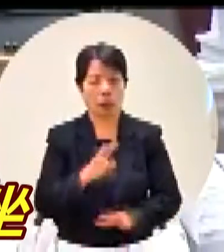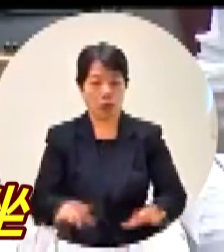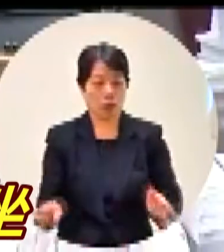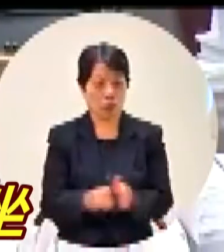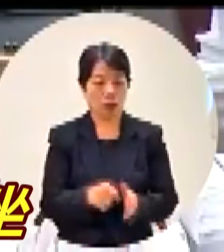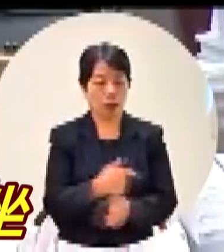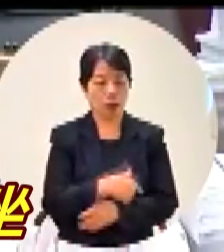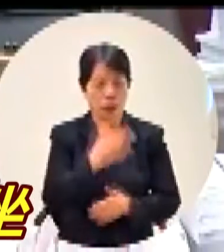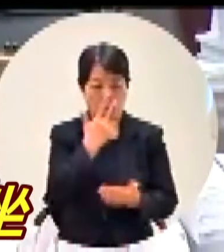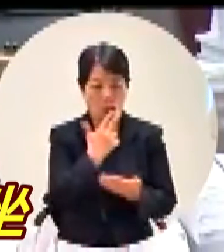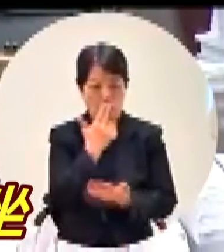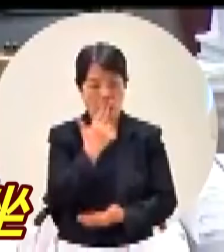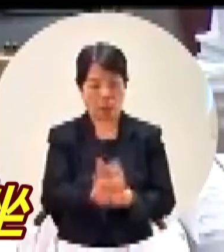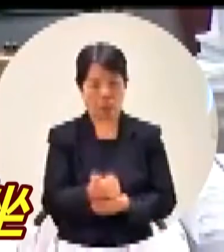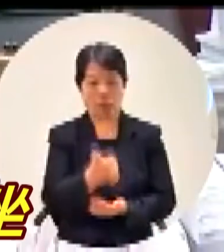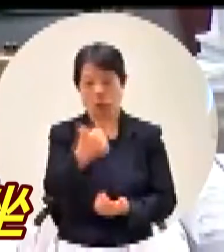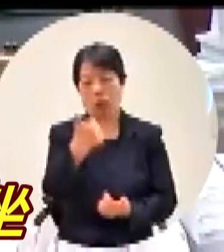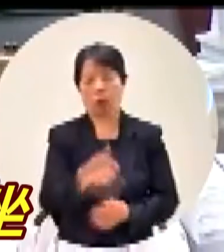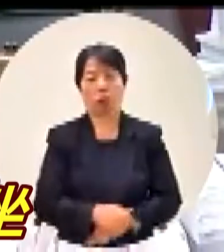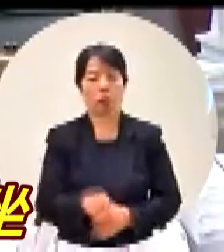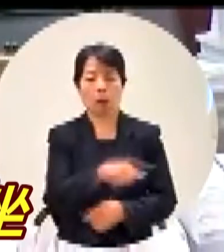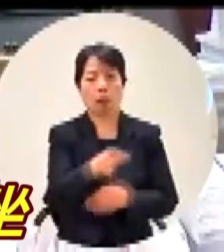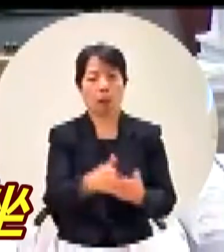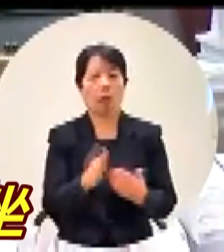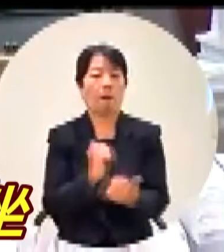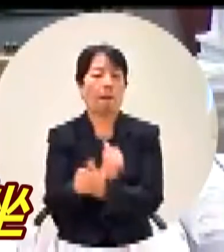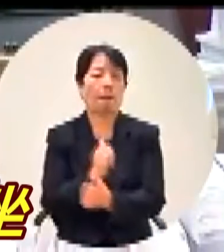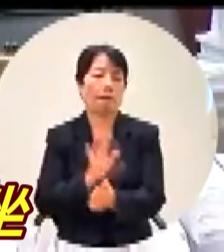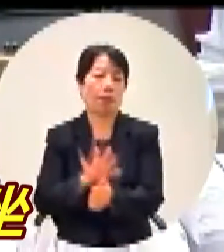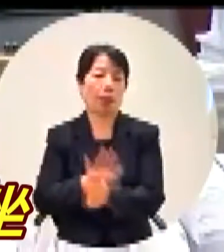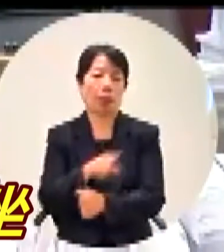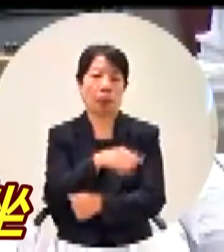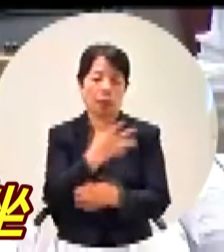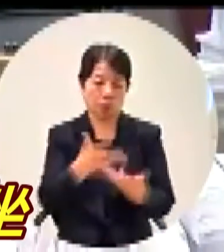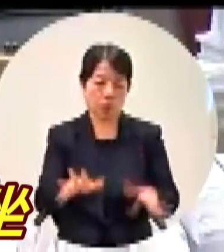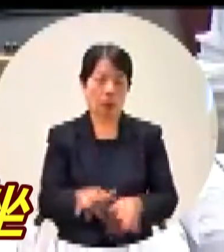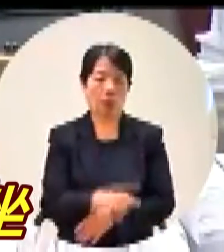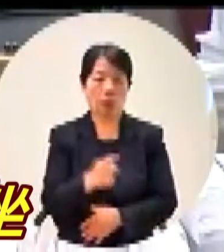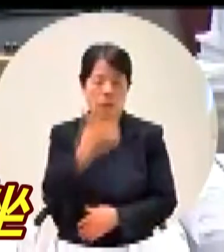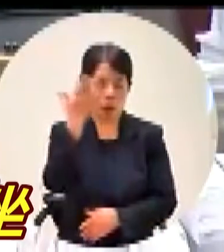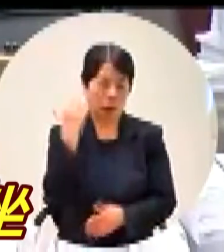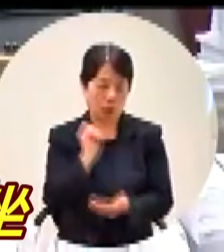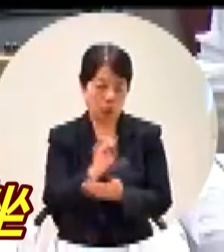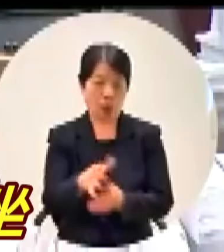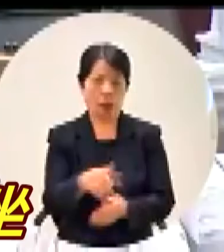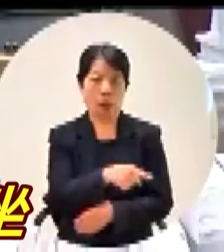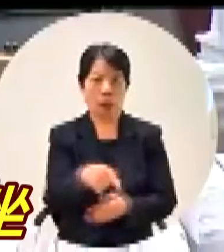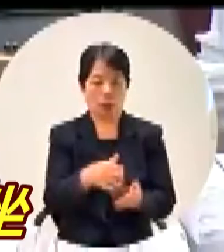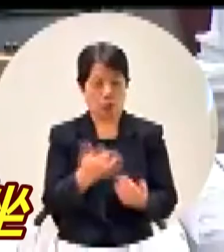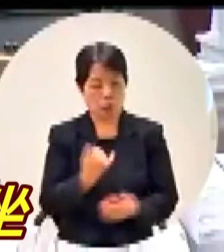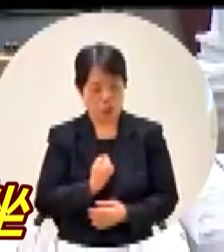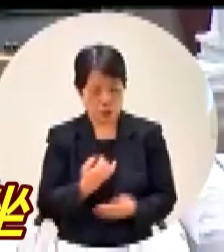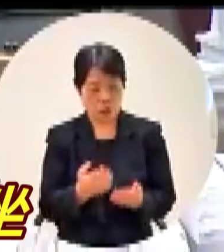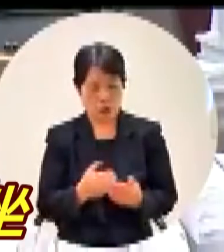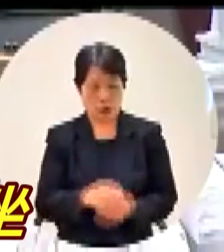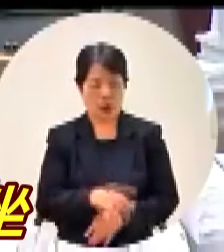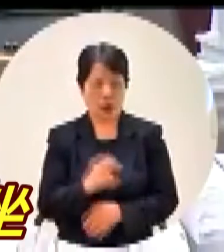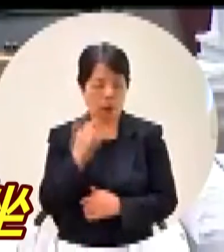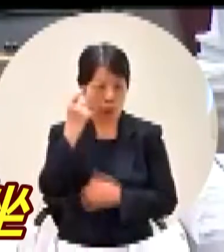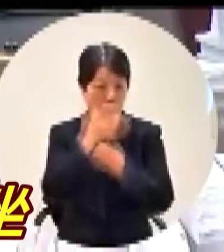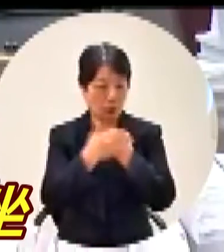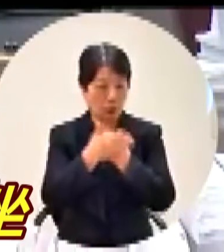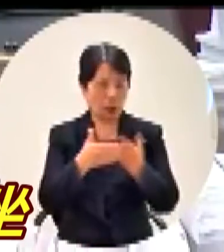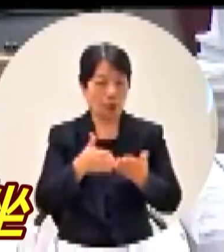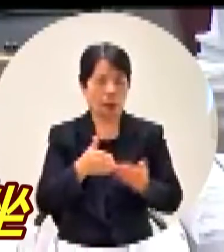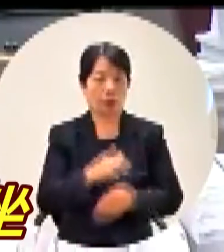替你负重而行。我上次总咨询我就告诉过你了，做人要谦卑感恩，